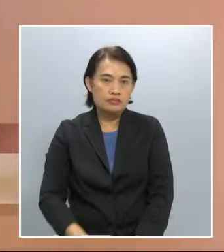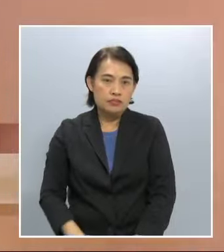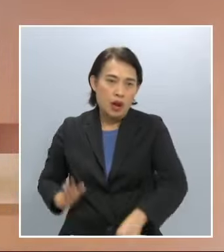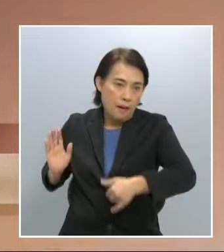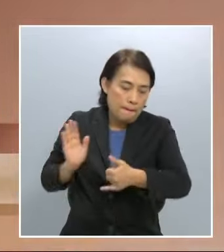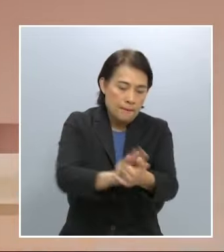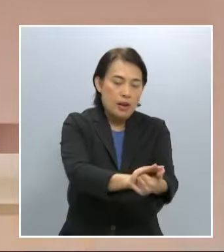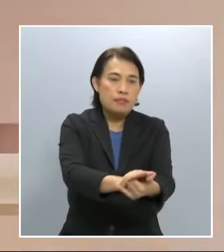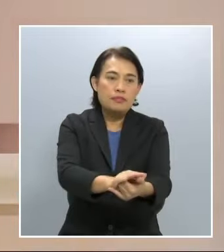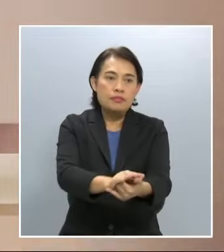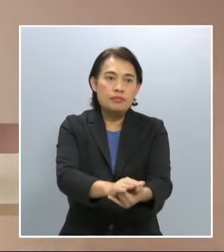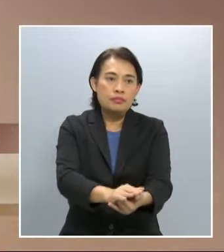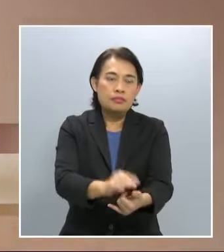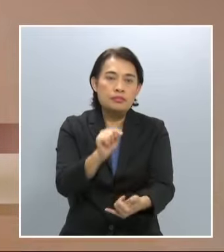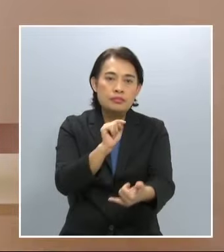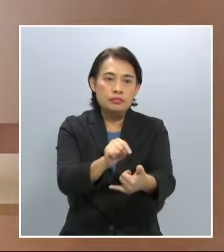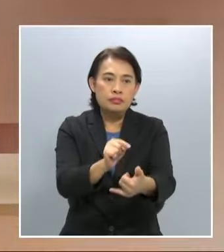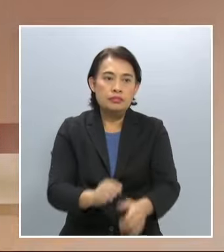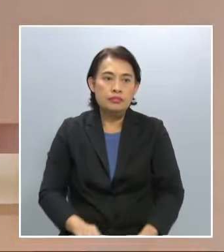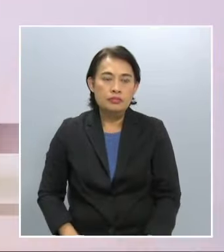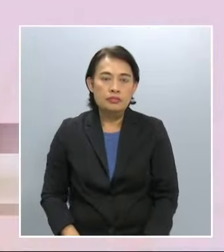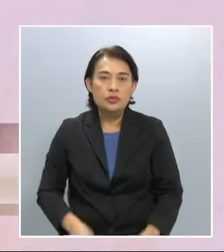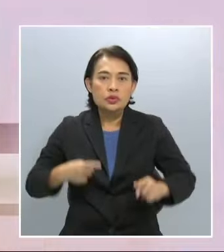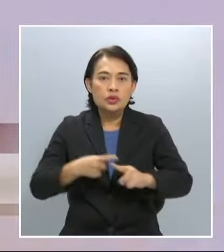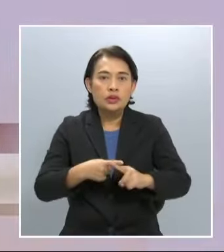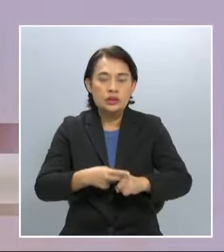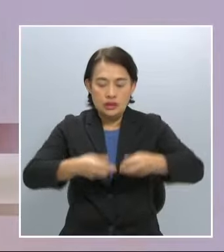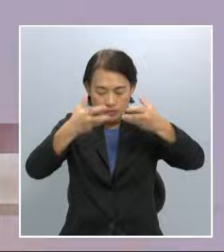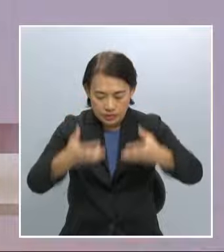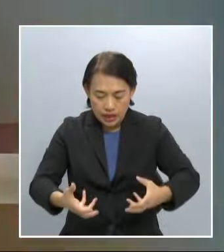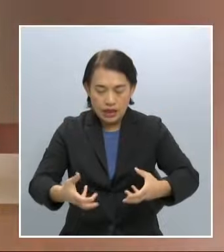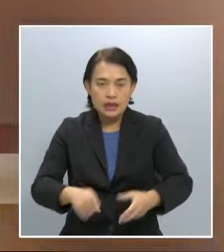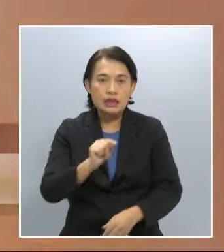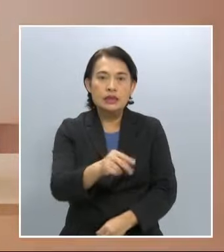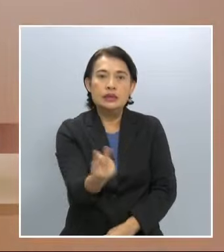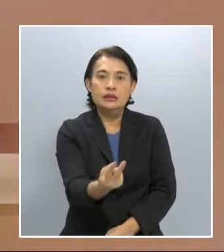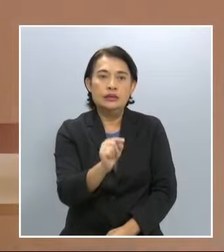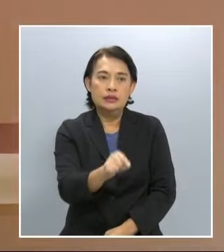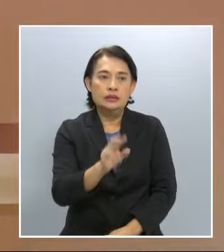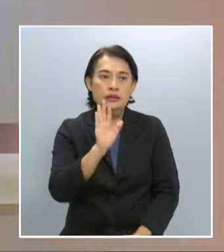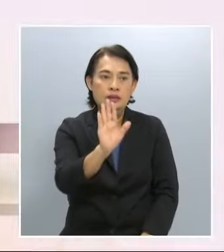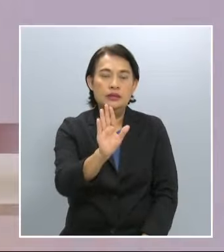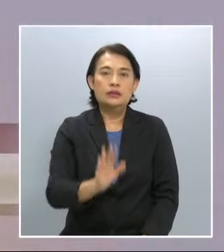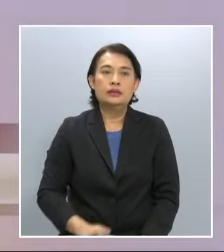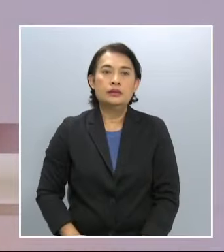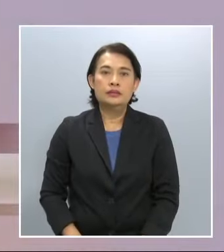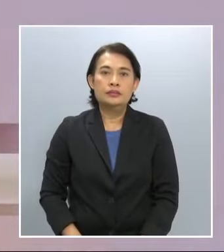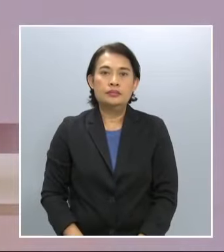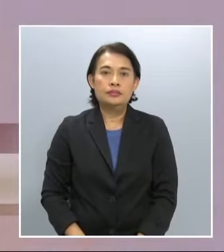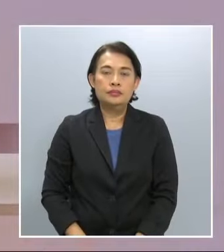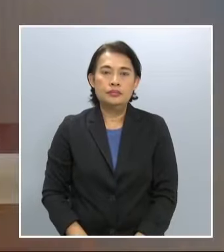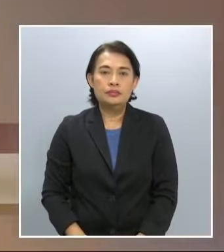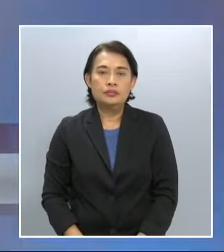ทืบไปที่ใบหน้าหลายครั้งจนคู่อริบาดเจ็บสาหัสที่นอนกอดอยู่กับแฟนสาวของเขาแล้วนายวุ